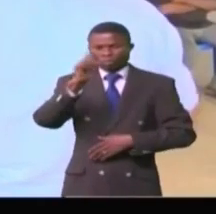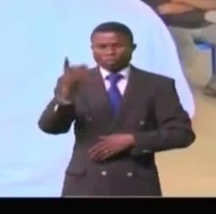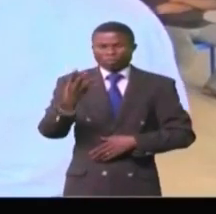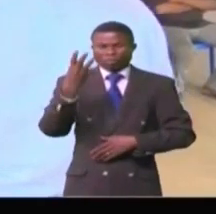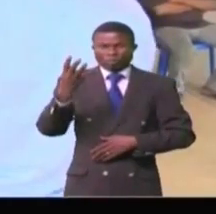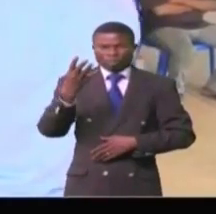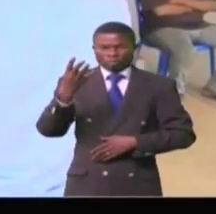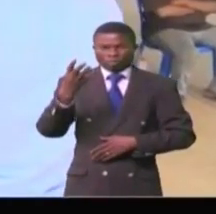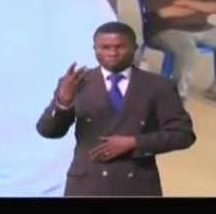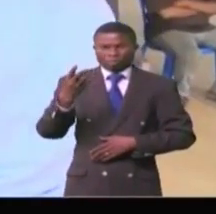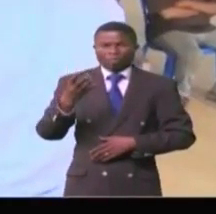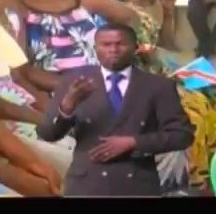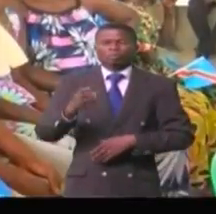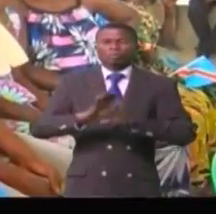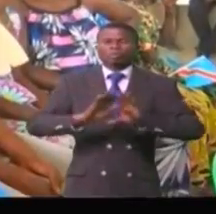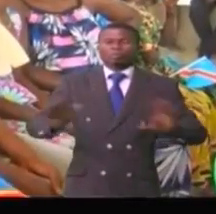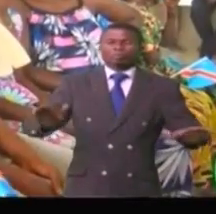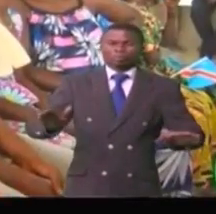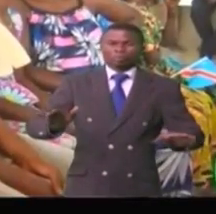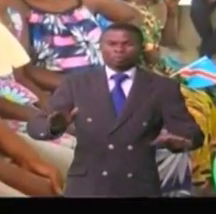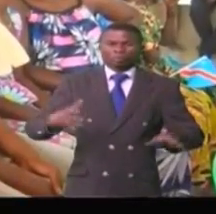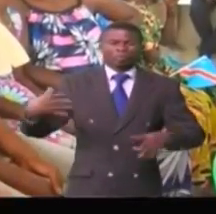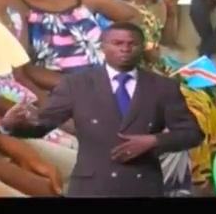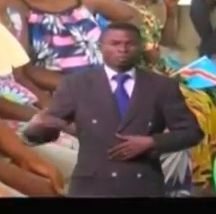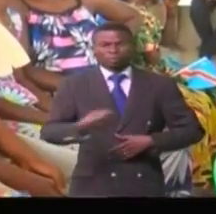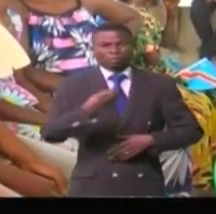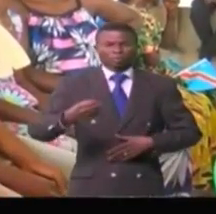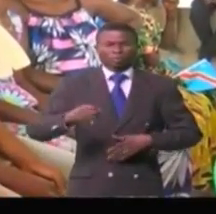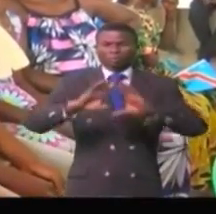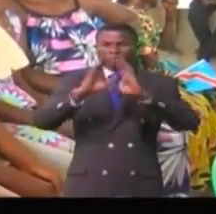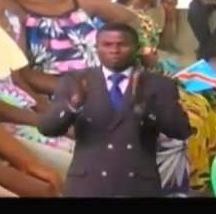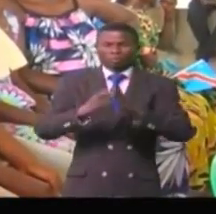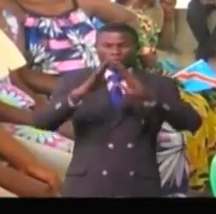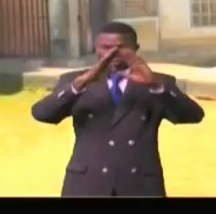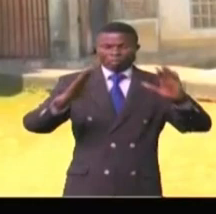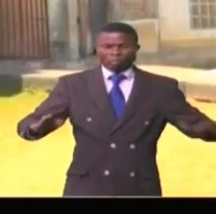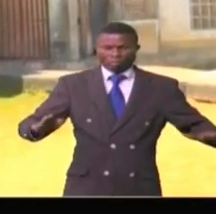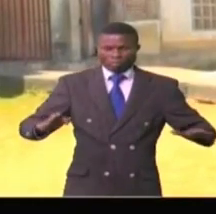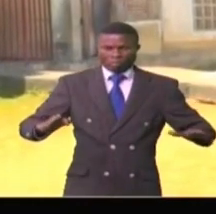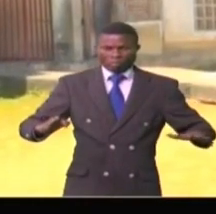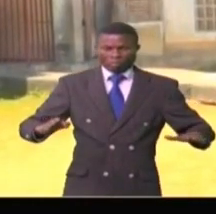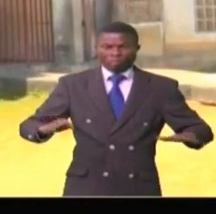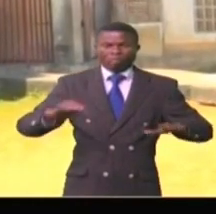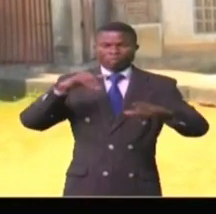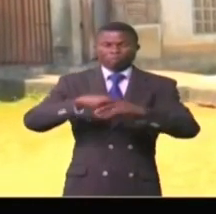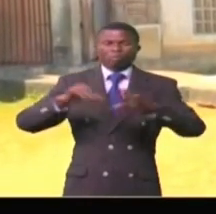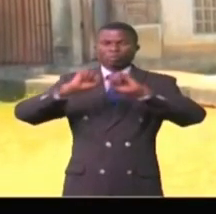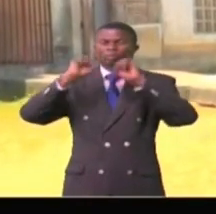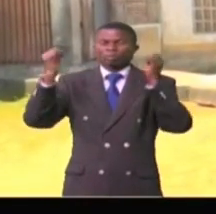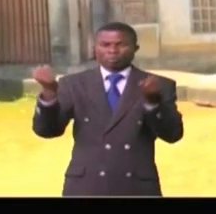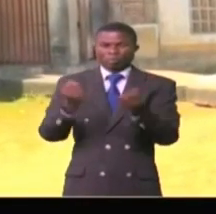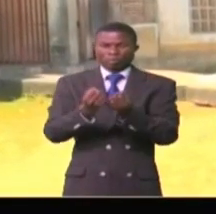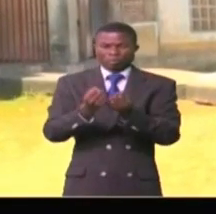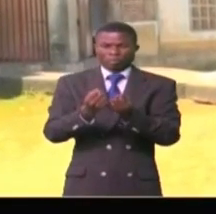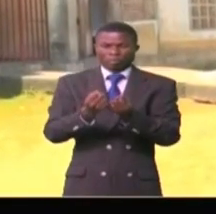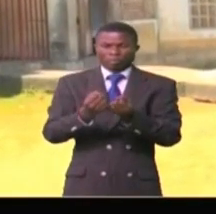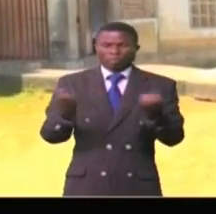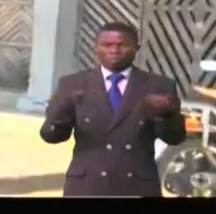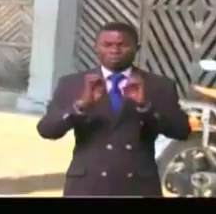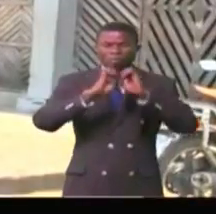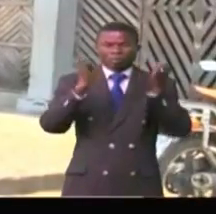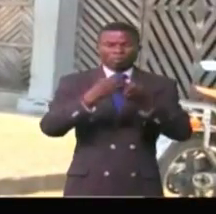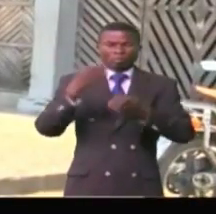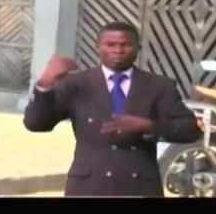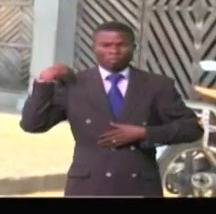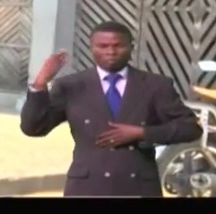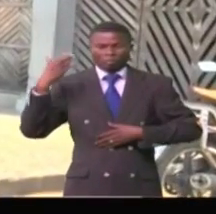39/034, lui confère la compétence de récupérer toutes les résidences des sociétés et ou entreprises publiques